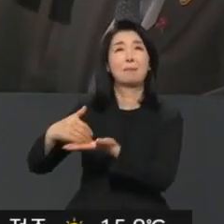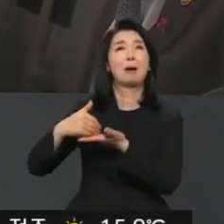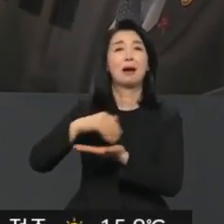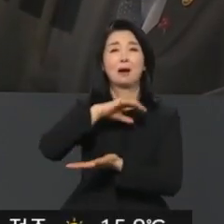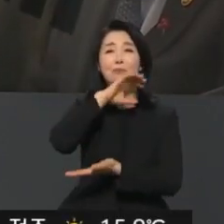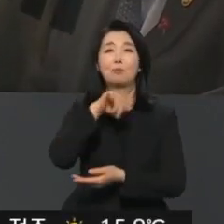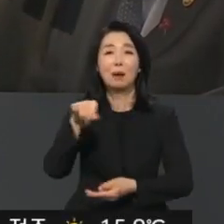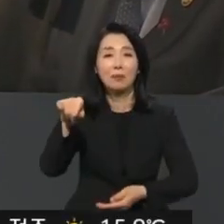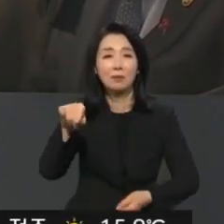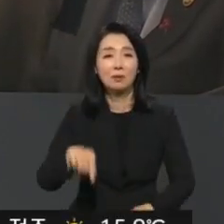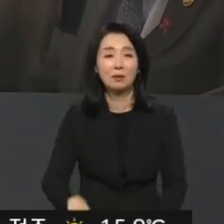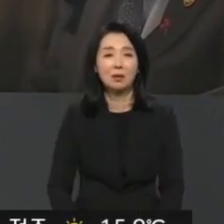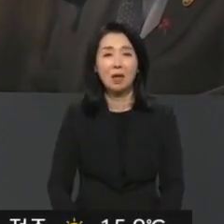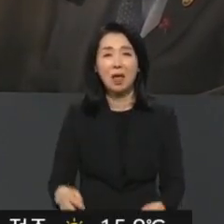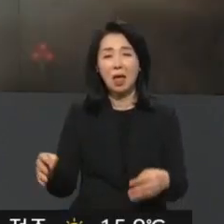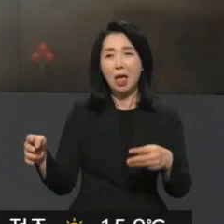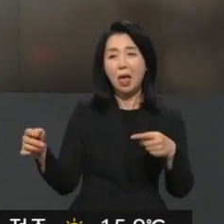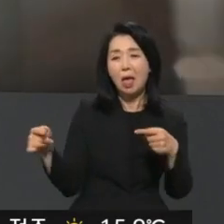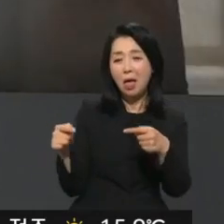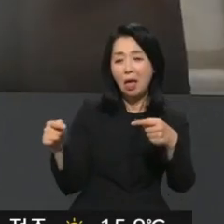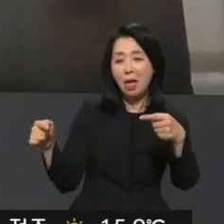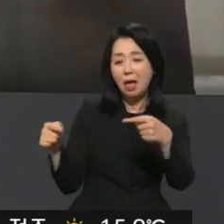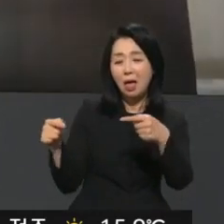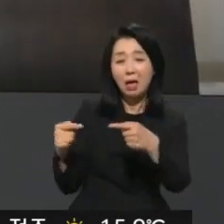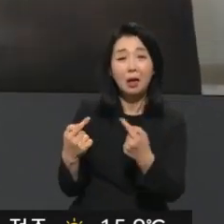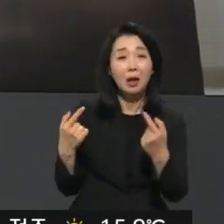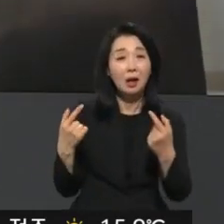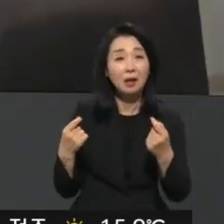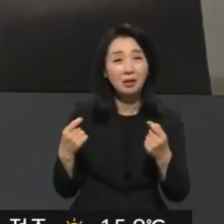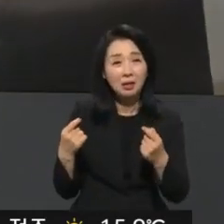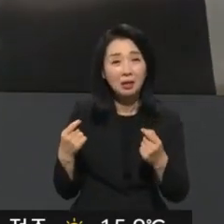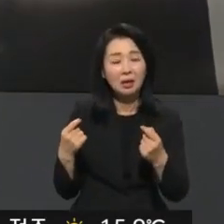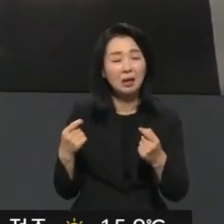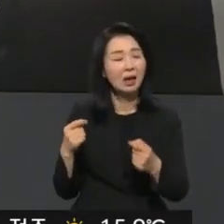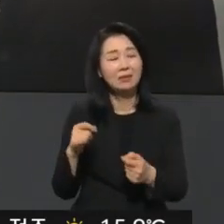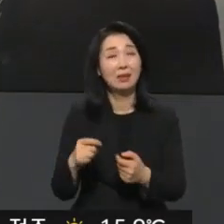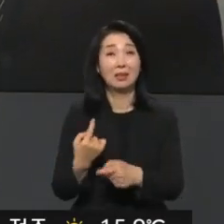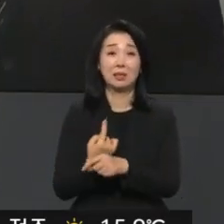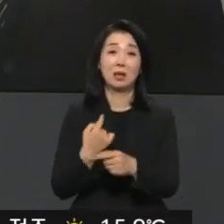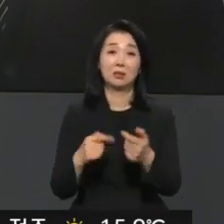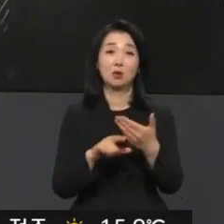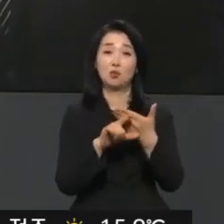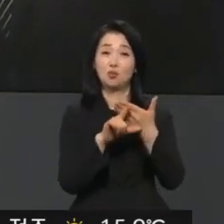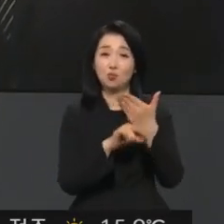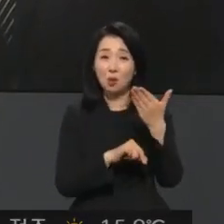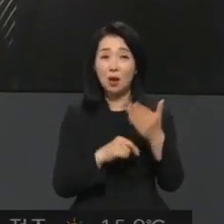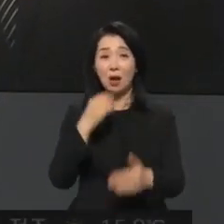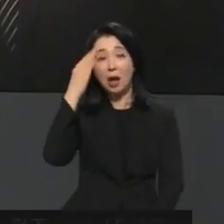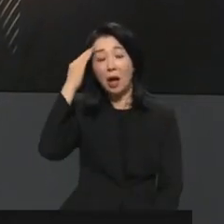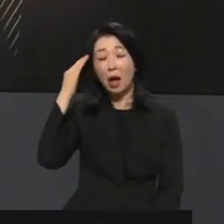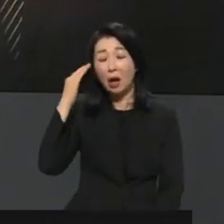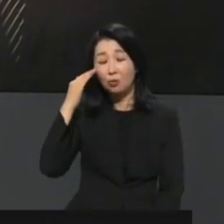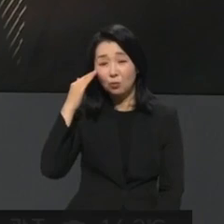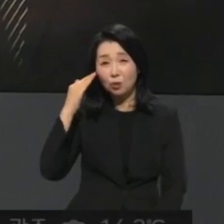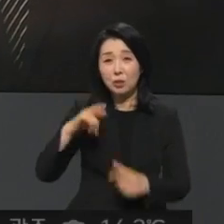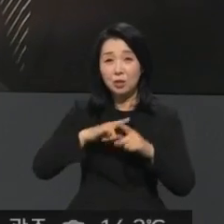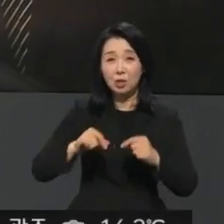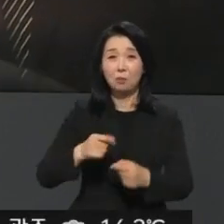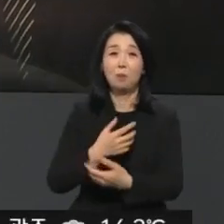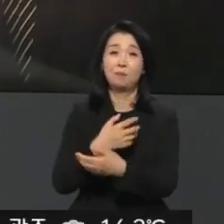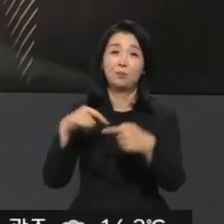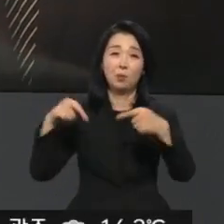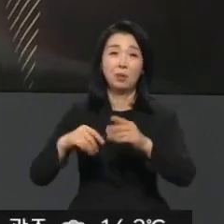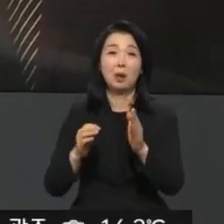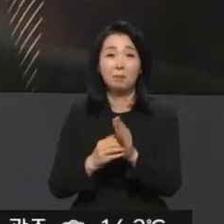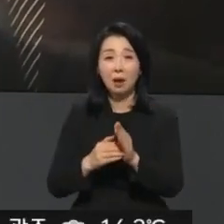돼버렸습니다이 성사될 듯 성사되지 않았던 지난 9월 한일 약식회담 당시 일본 언론이 가장 관심을 보인 것도